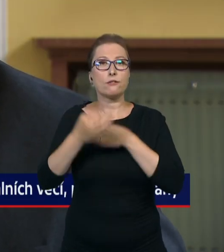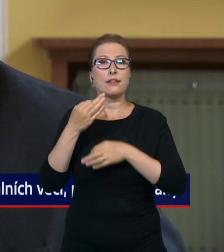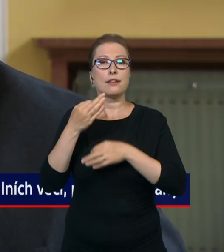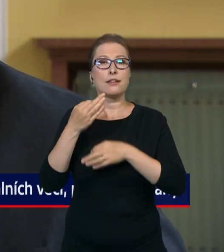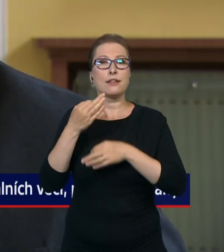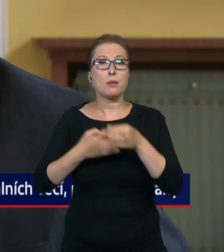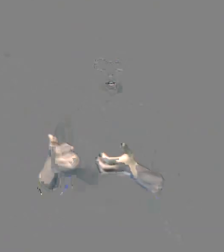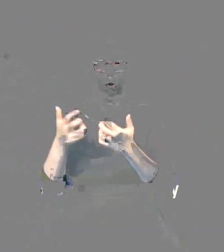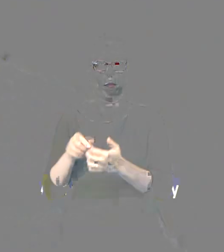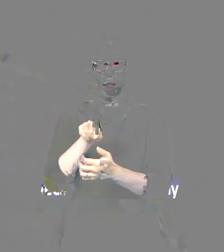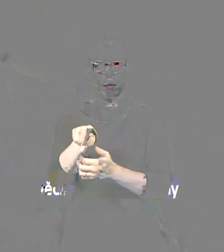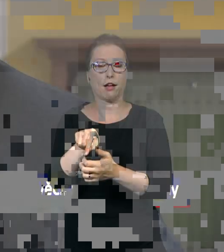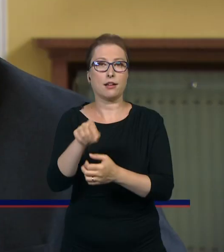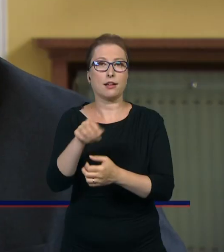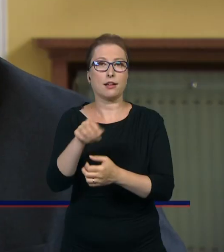jinak vlastně